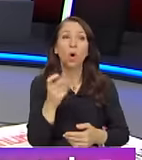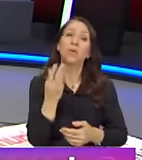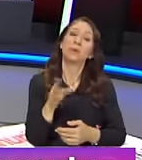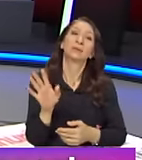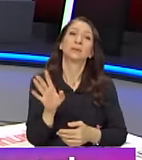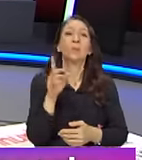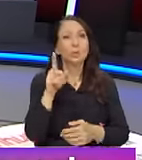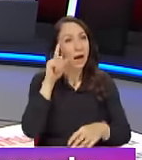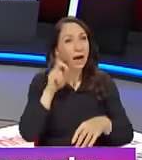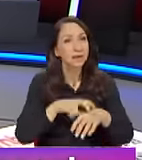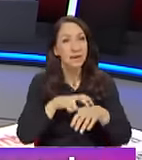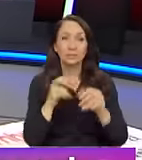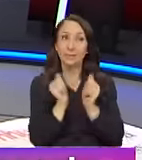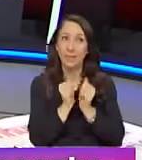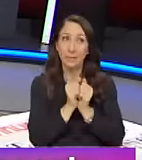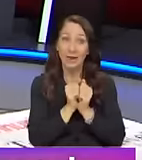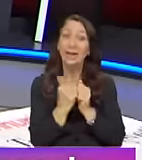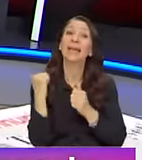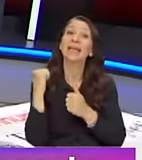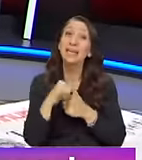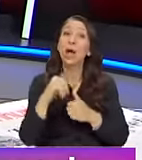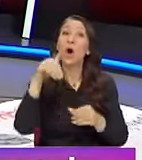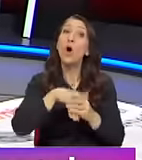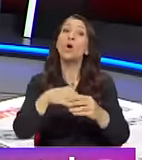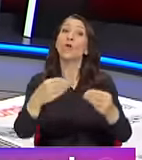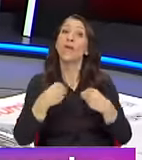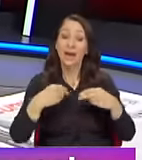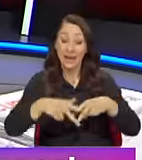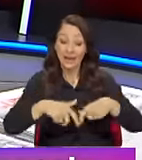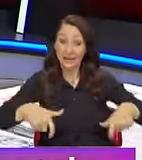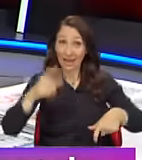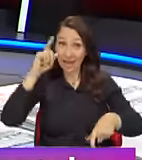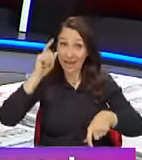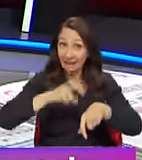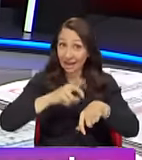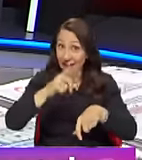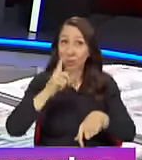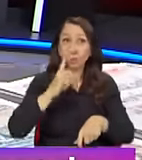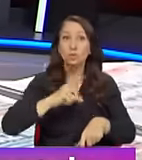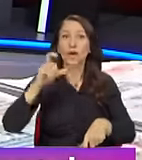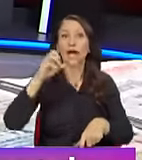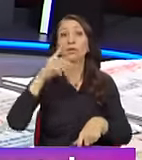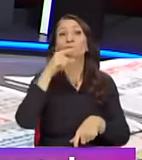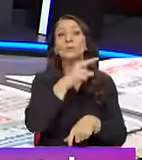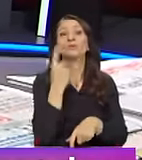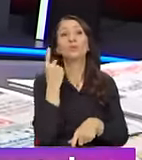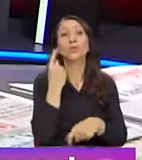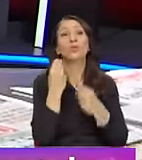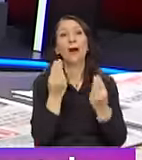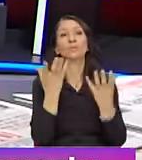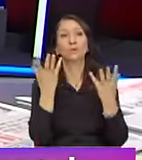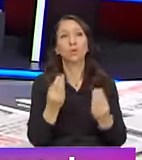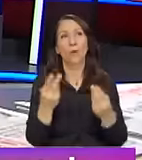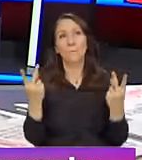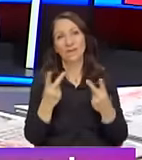Olmaz. Bunun hatırlatmasıyla birlikte yine oy ver başlığımızda hatırlatarak Cumhurbaşkanı Erdoğan'ın dün vermiş